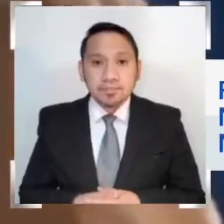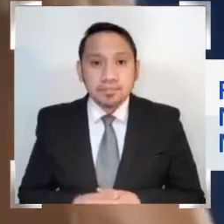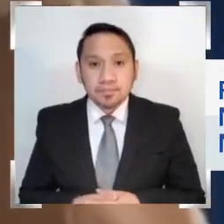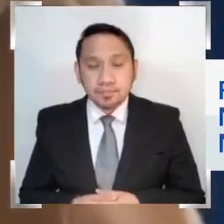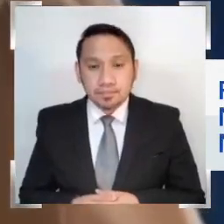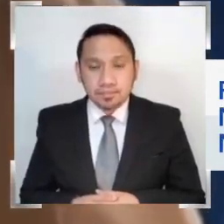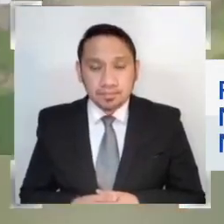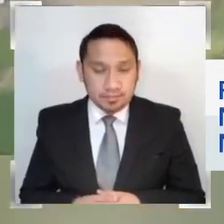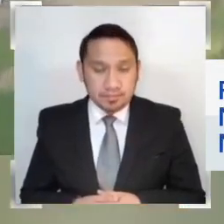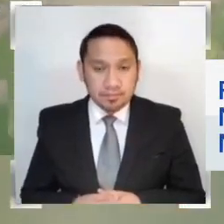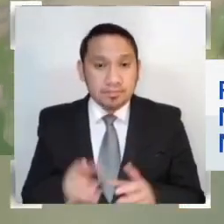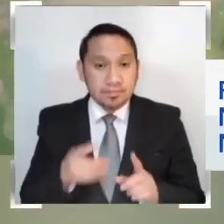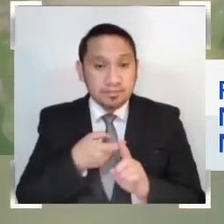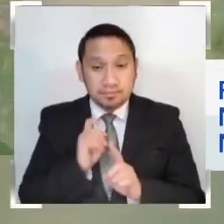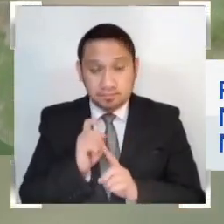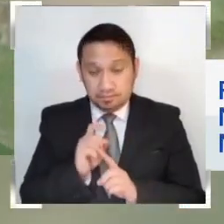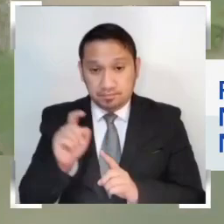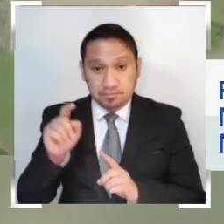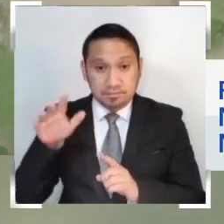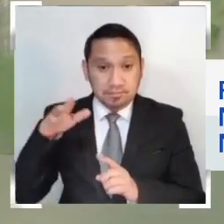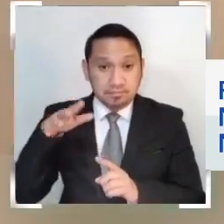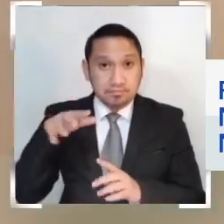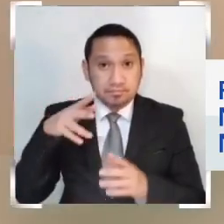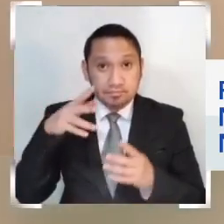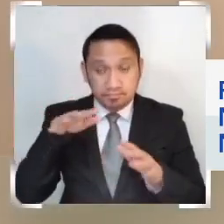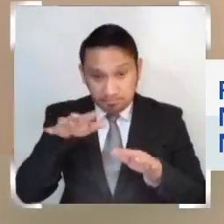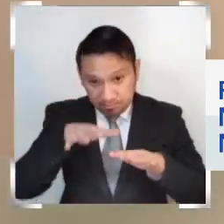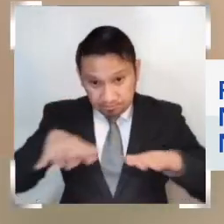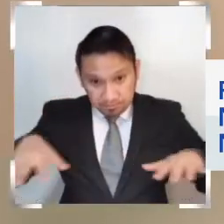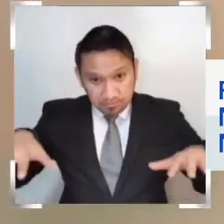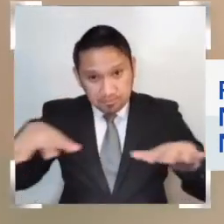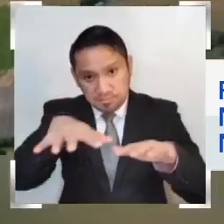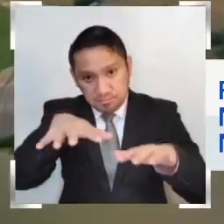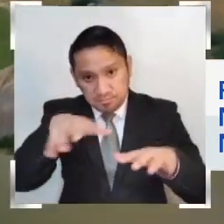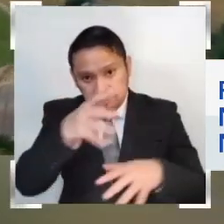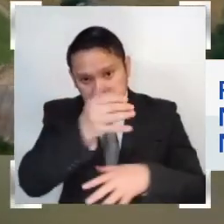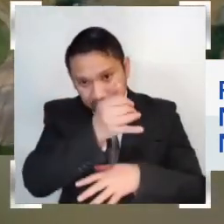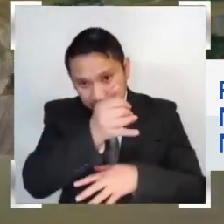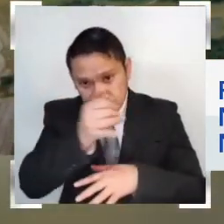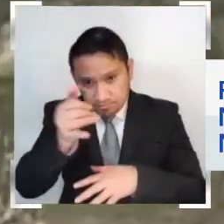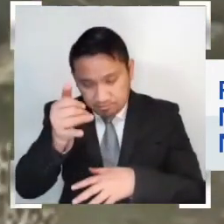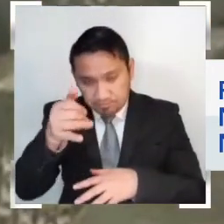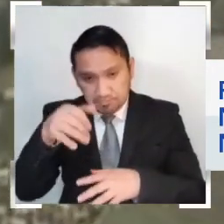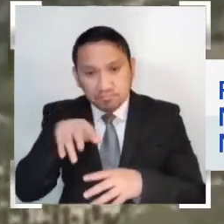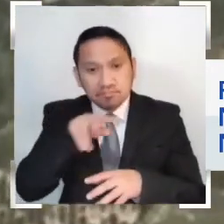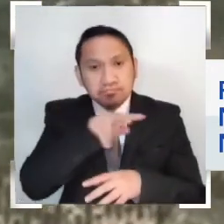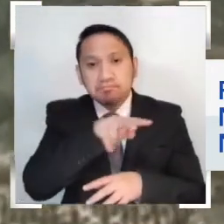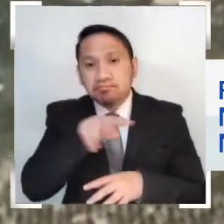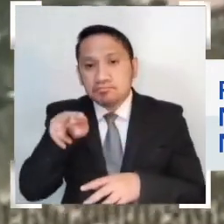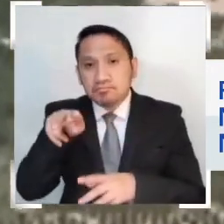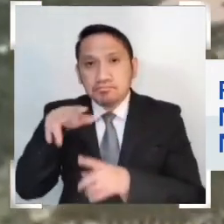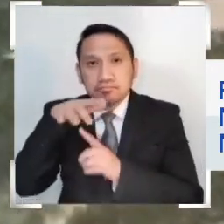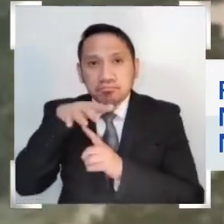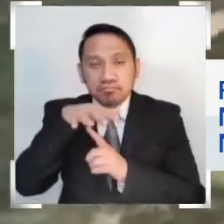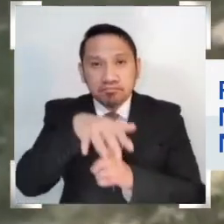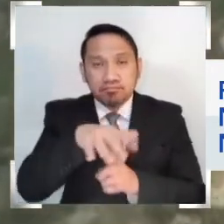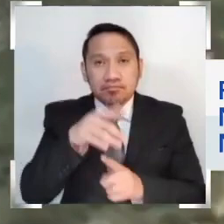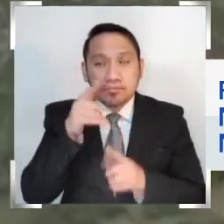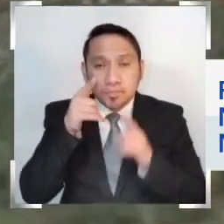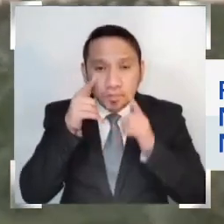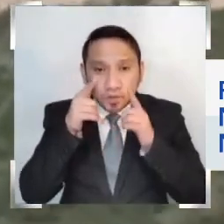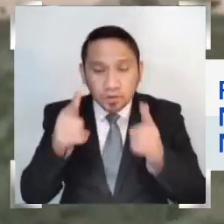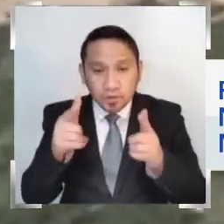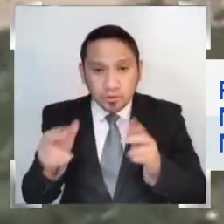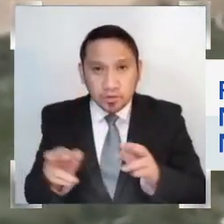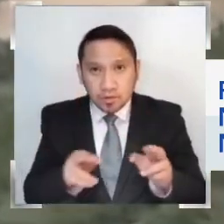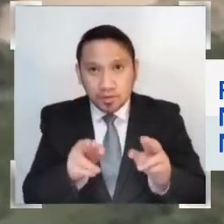Mula sa himpapawid, tanaw ang lawak ng pinsalang idinulot ng Super Typhoon Karding. Nagmistulang ilog ng putik ang